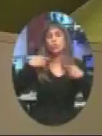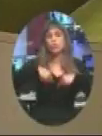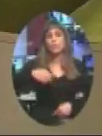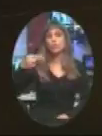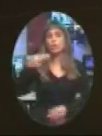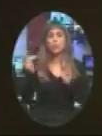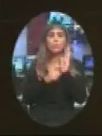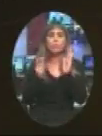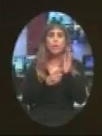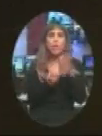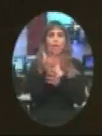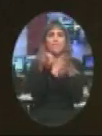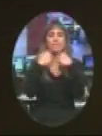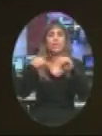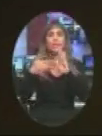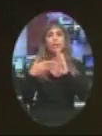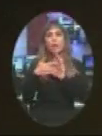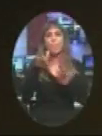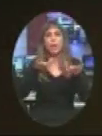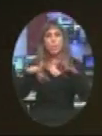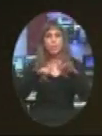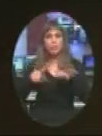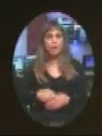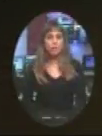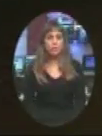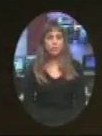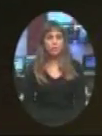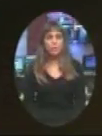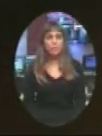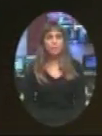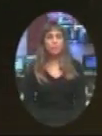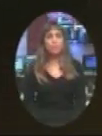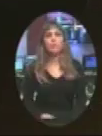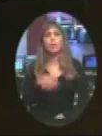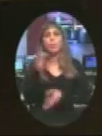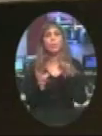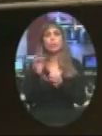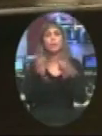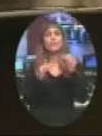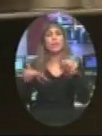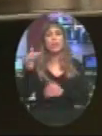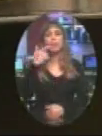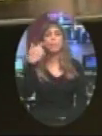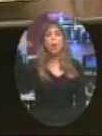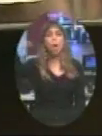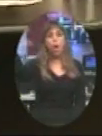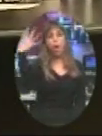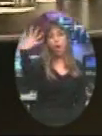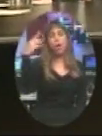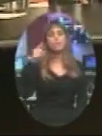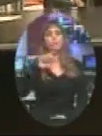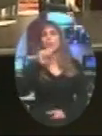ועדת חקירה פרלמנטרית. אור השמש, קבע בית המשפט העליון, הוא התרופה הטובה ביותר למלחמה בשחיתות.